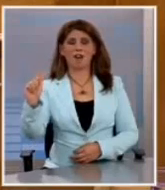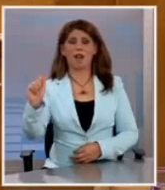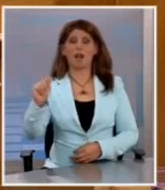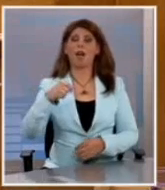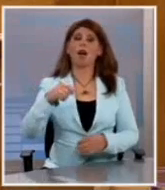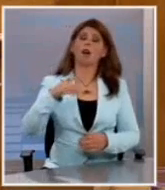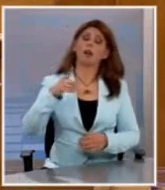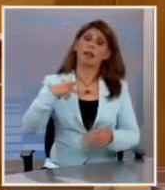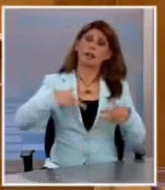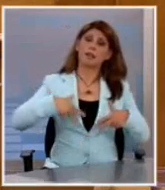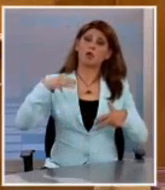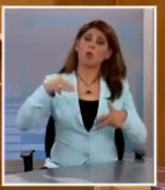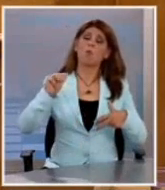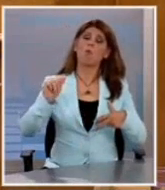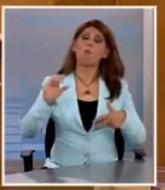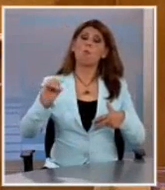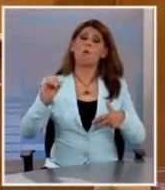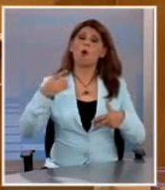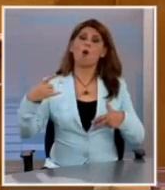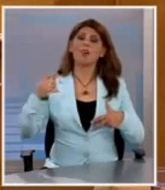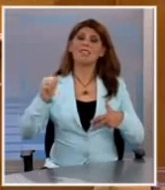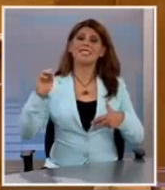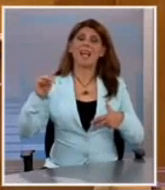Μοζαμβίκη, λοιπόν,